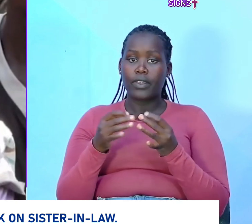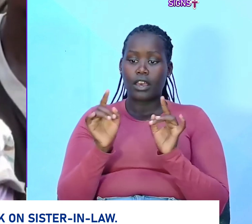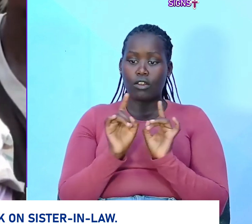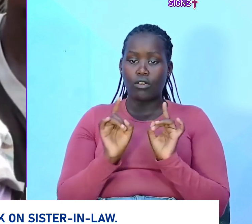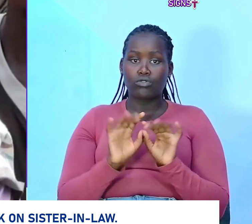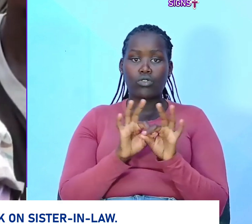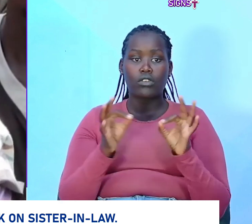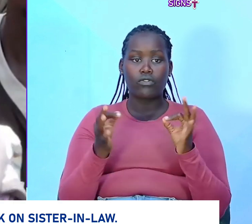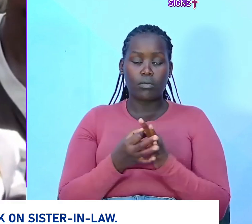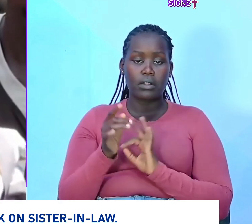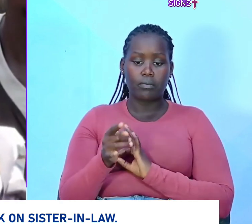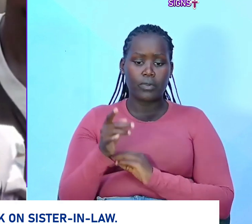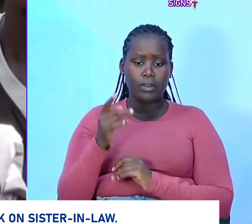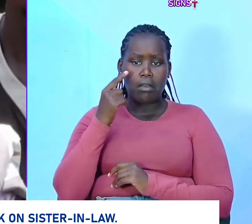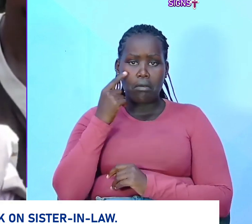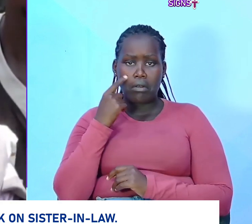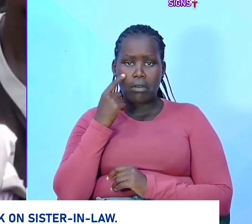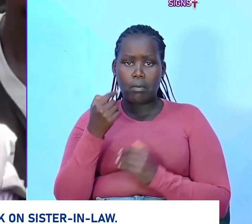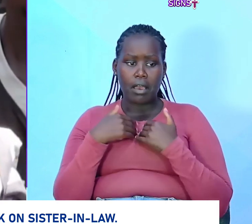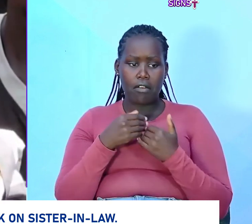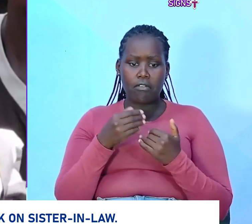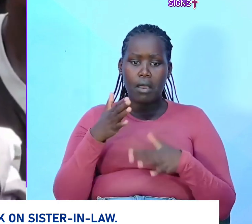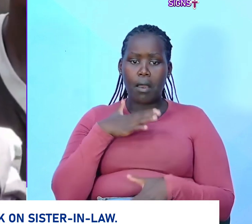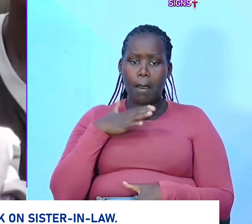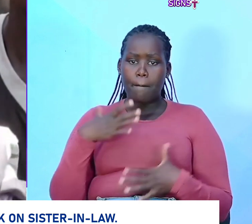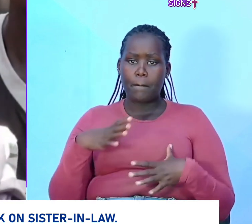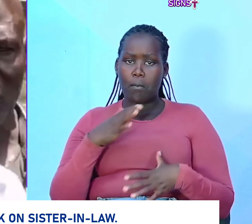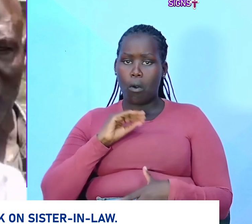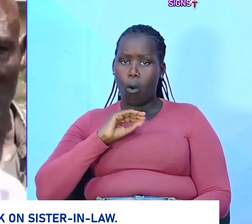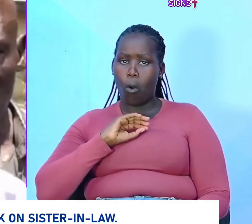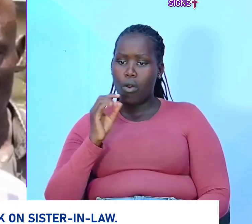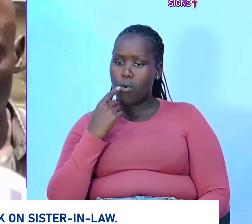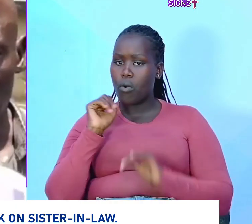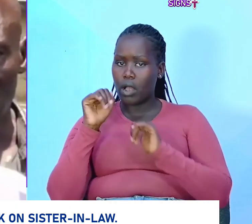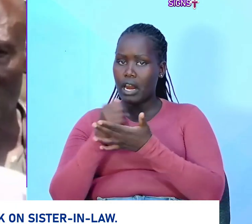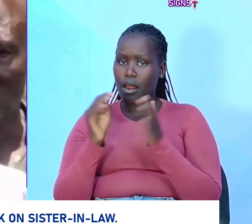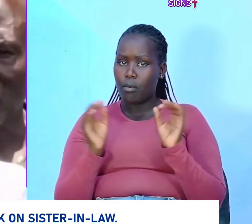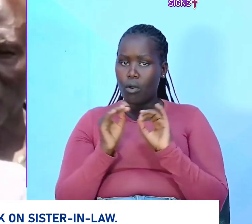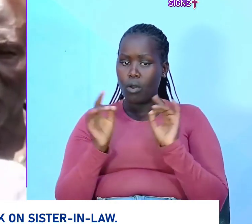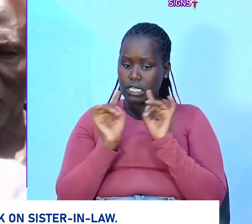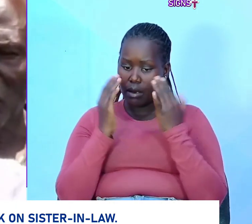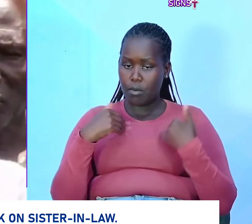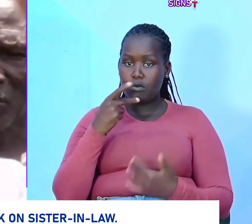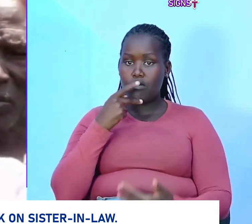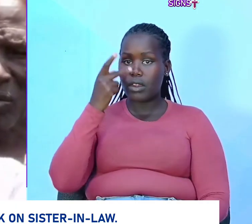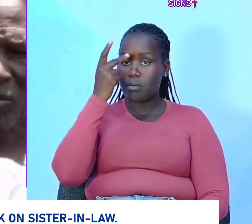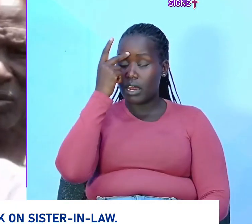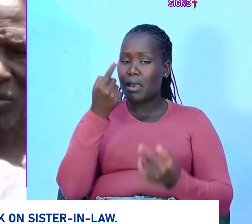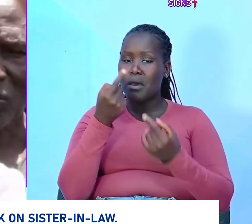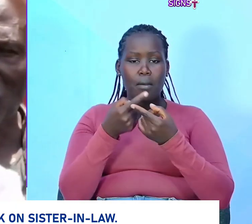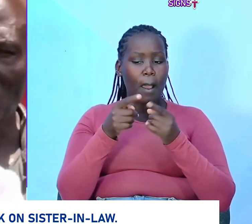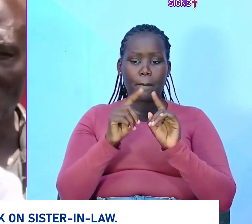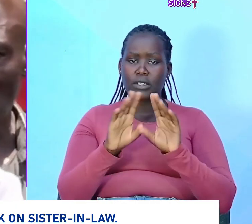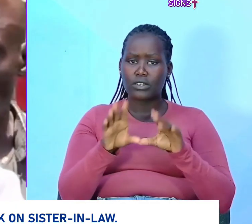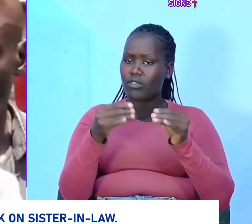familia walikuwa wanamuona kama yeye ana watu wake wale wanaweza msaidia. Hata kwangu mimi mzazi, lakini sijapatiwa kitu chochote,